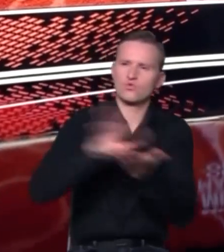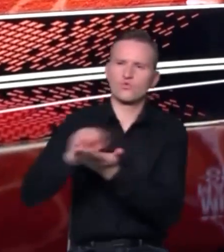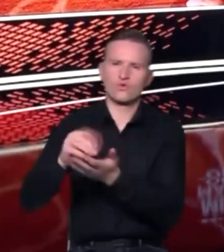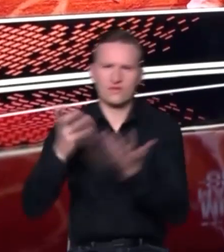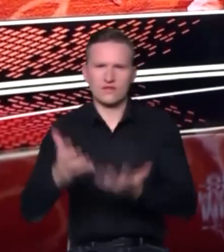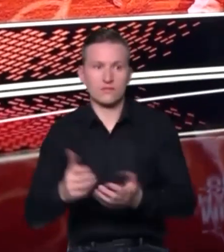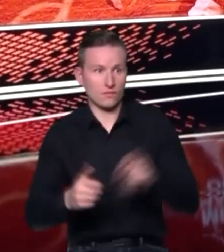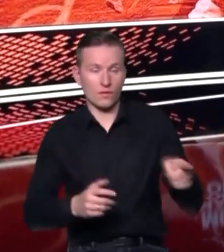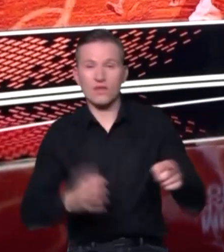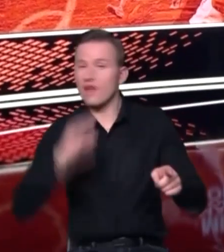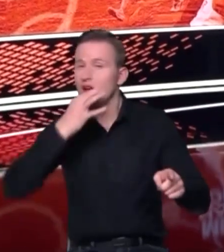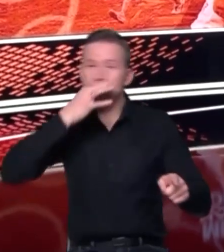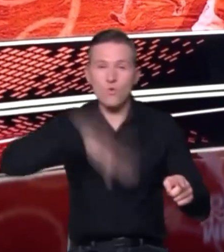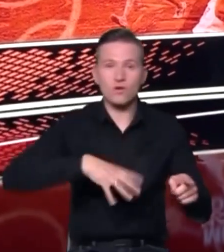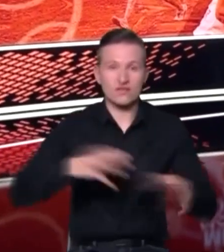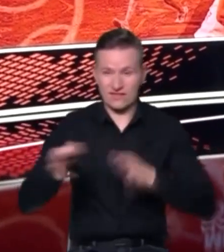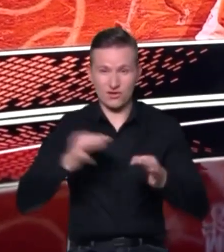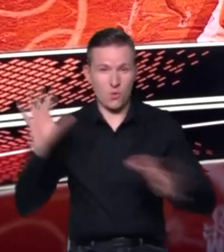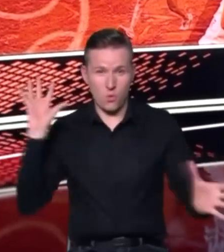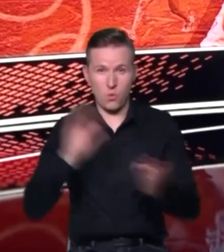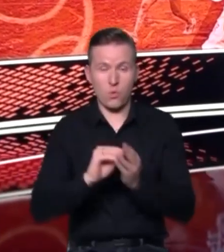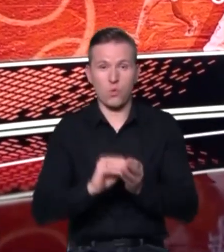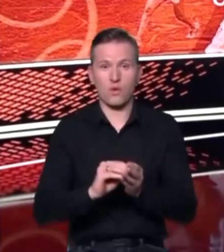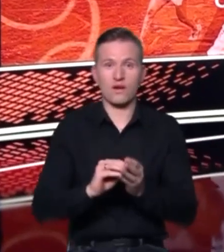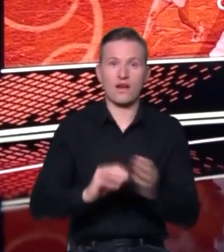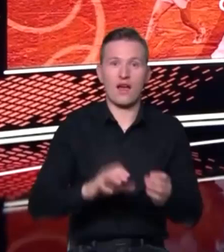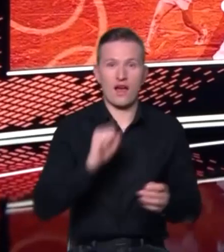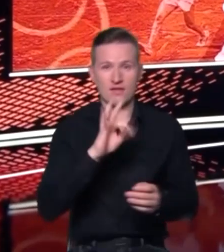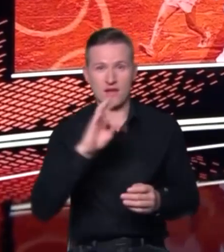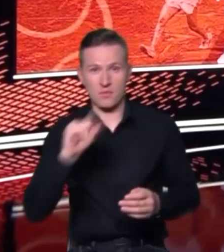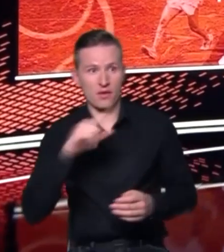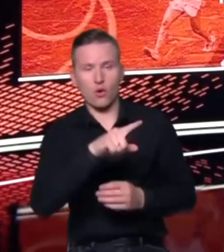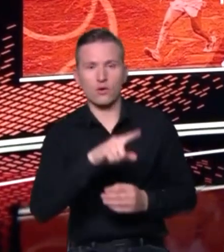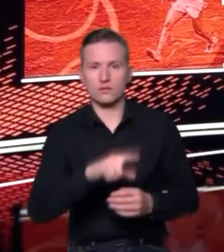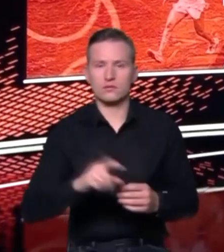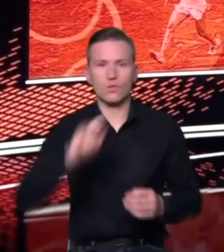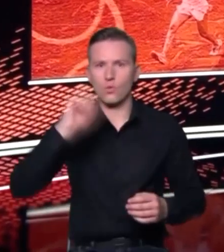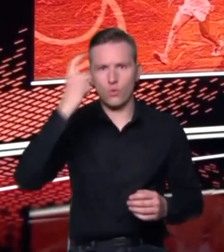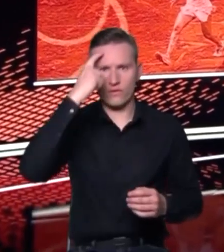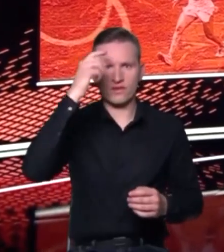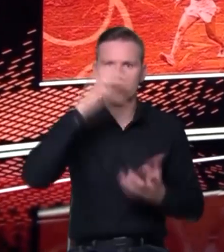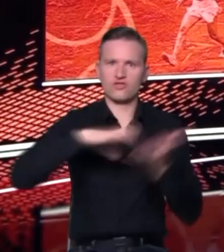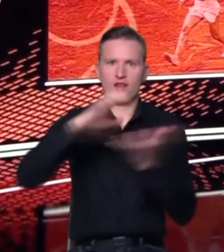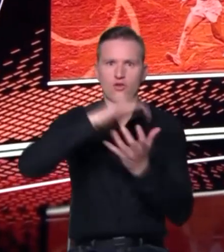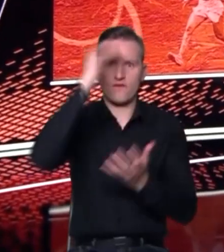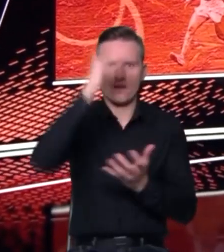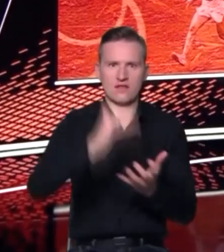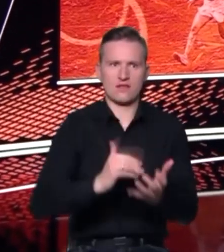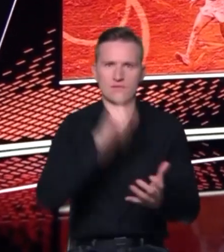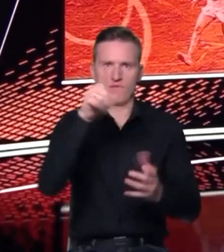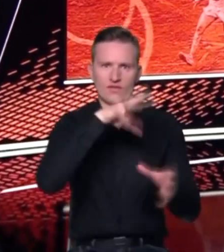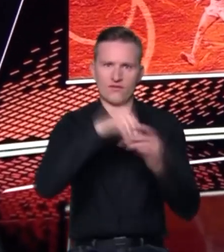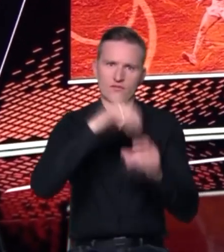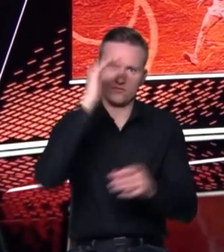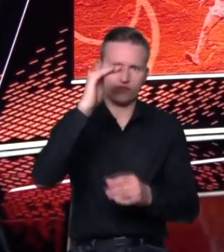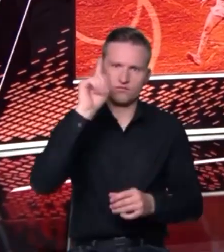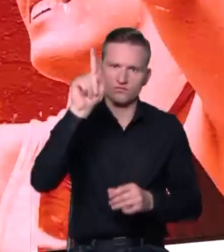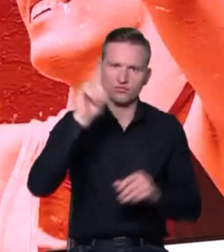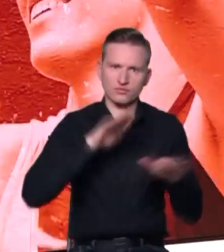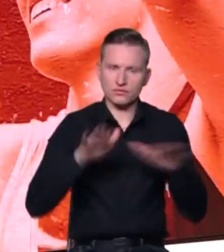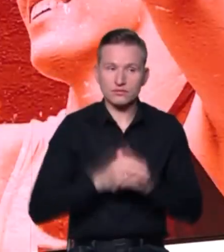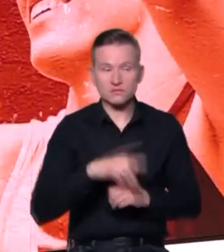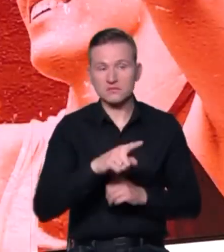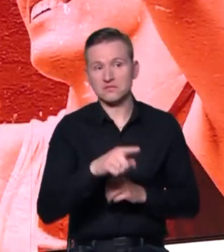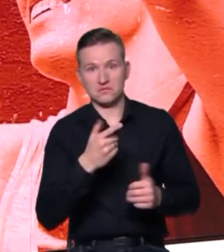jako najmłodszy w historii rozgrywek ATP został liderem światowego rankingu. Jeżeli taki pozostanie, to myślę, że można mu wróżyć